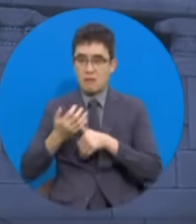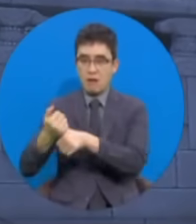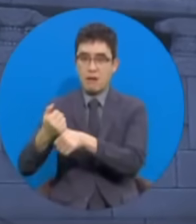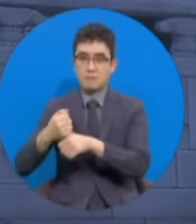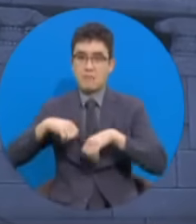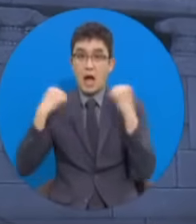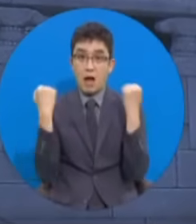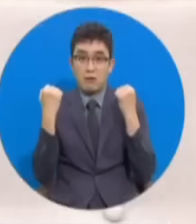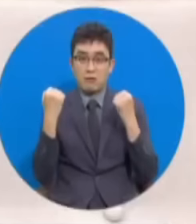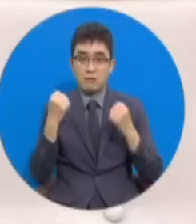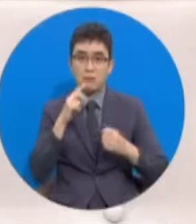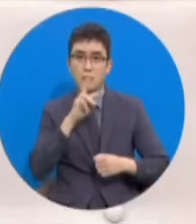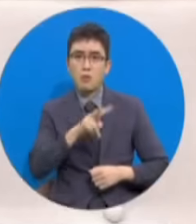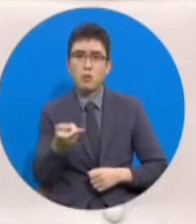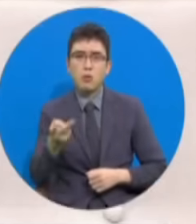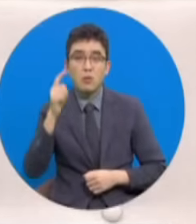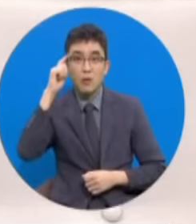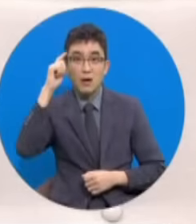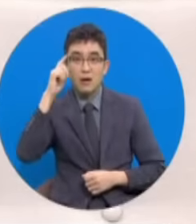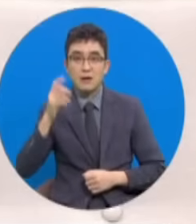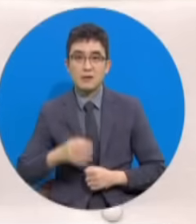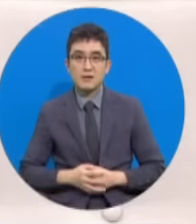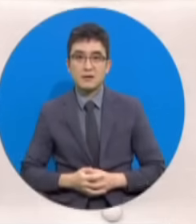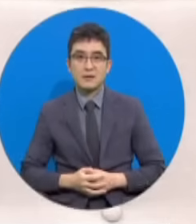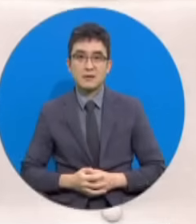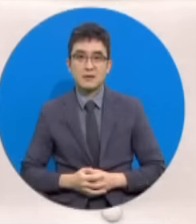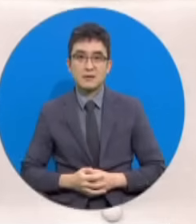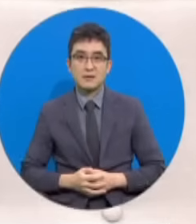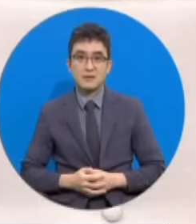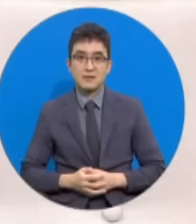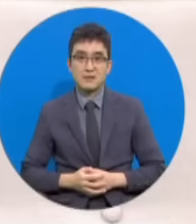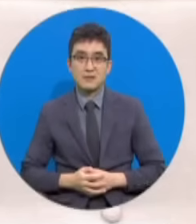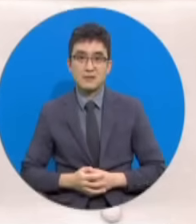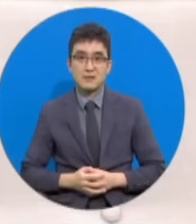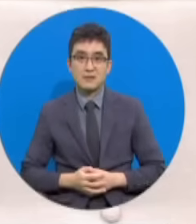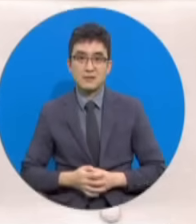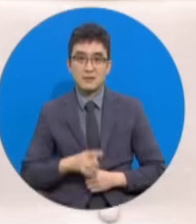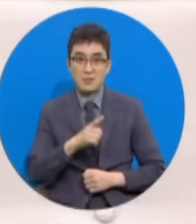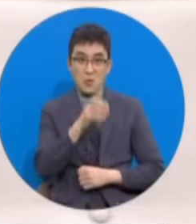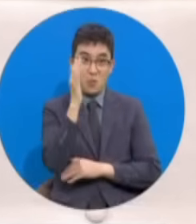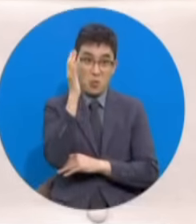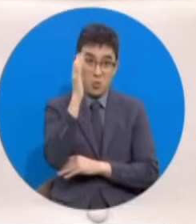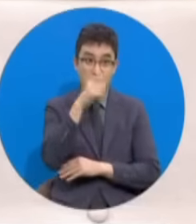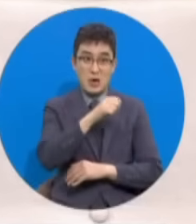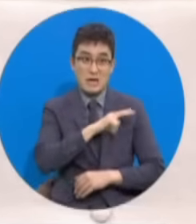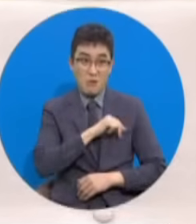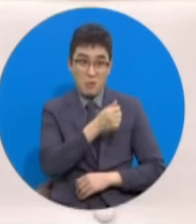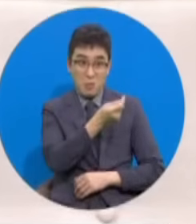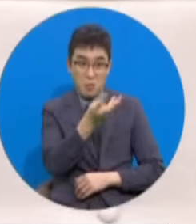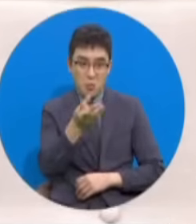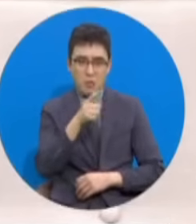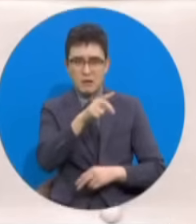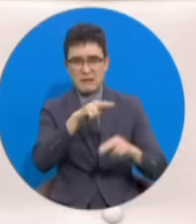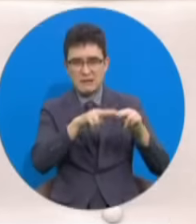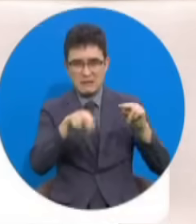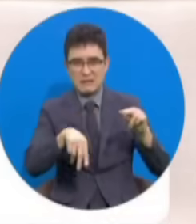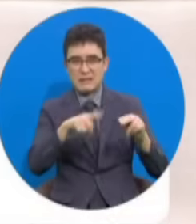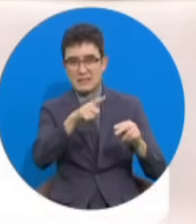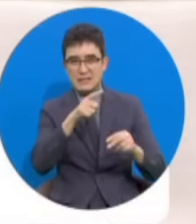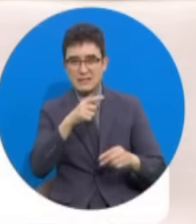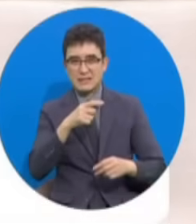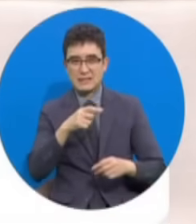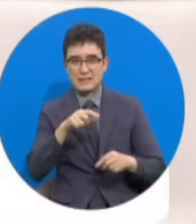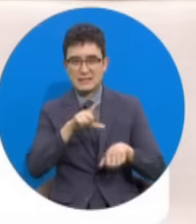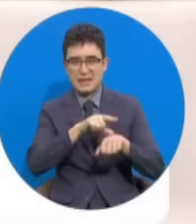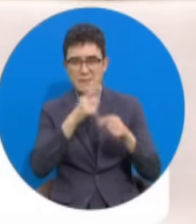이 타이밍은 지금 현재 말한 의원들이 물러날 타이밍이다. 예. 그게 아주 적절한 타이밍이다. 오늘 그렇게.